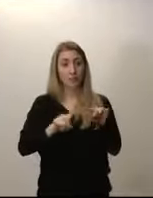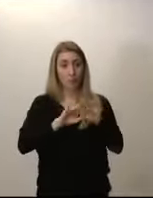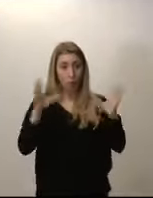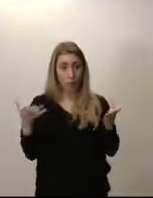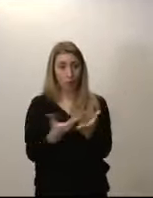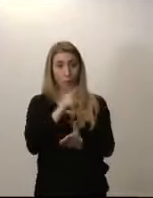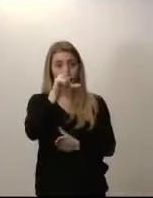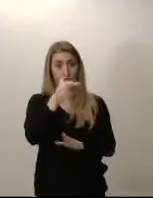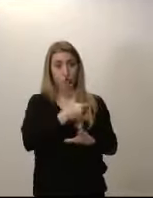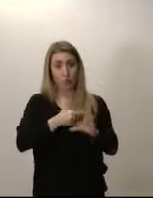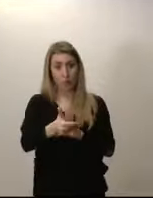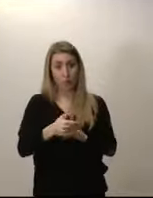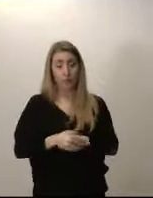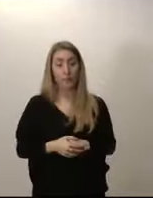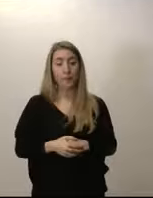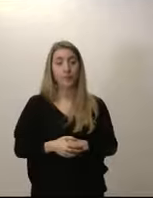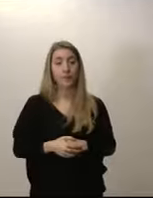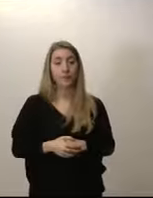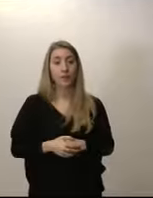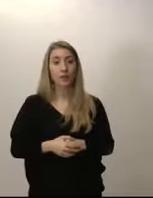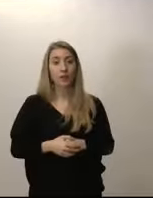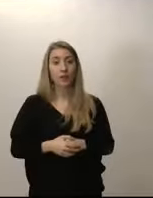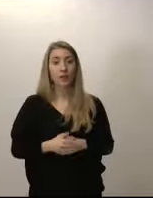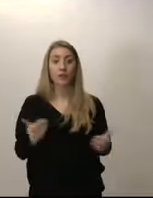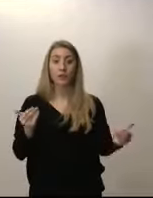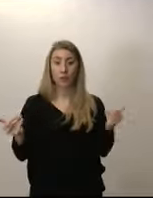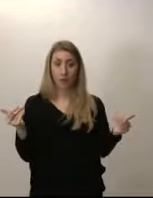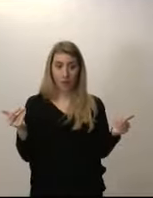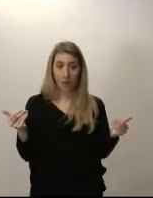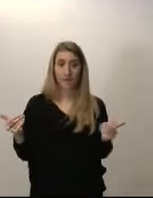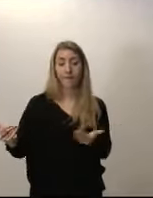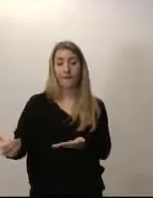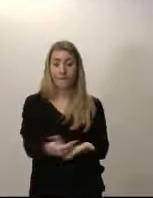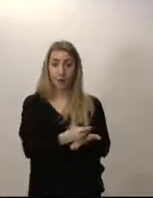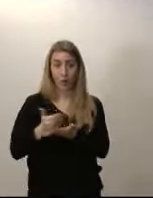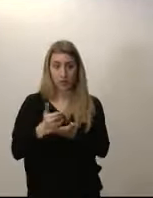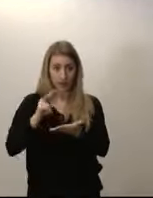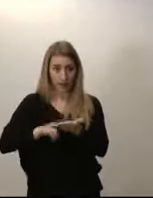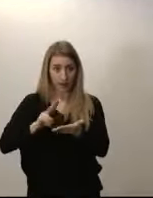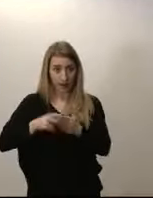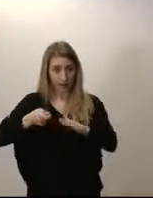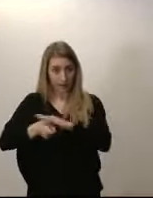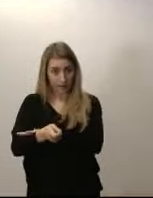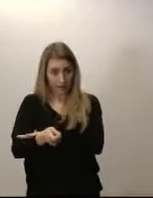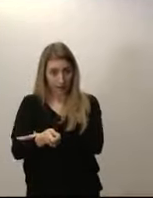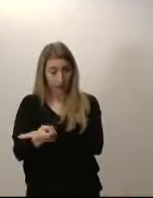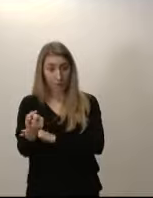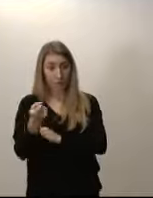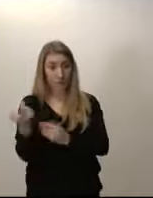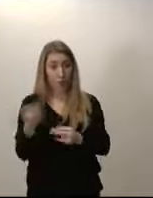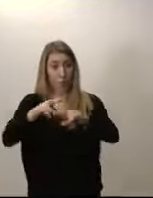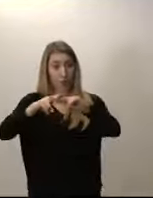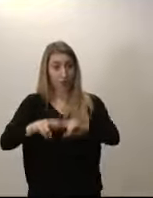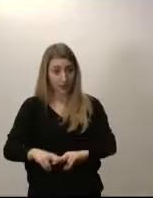millions. En face de cela, les recettes réelles d'investissement sont constituées par l'excédent de